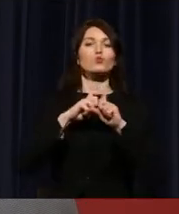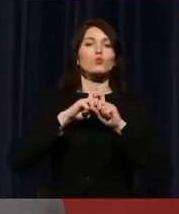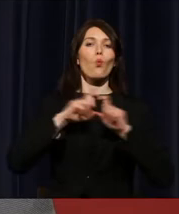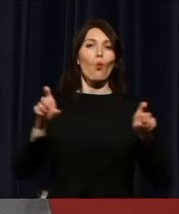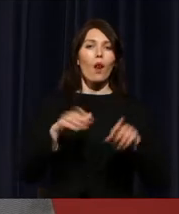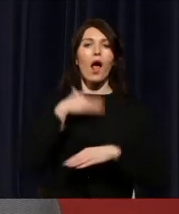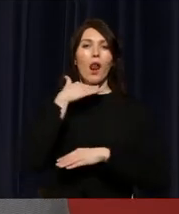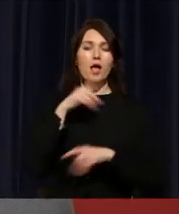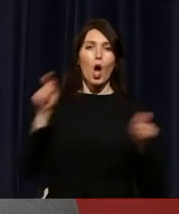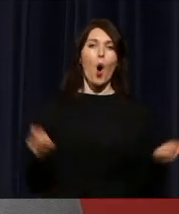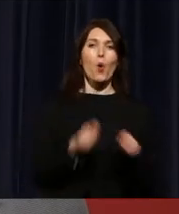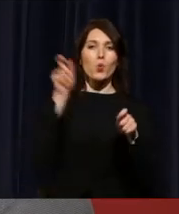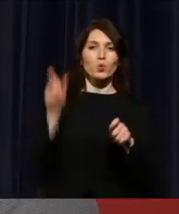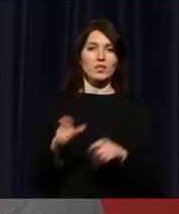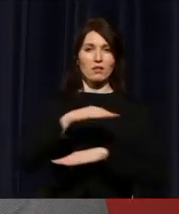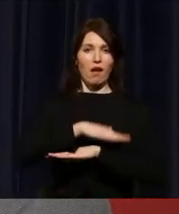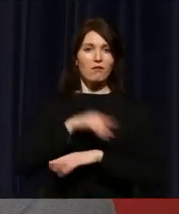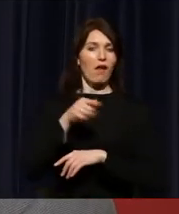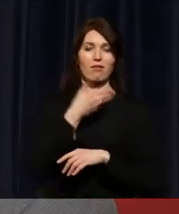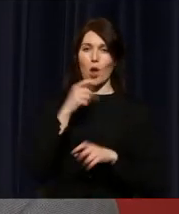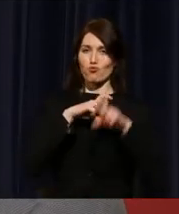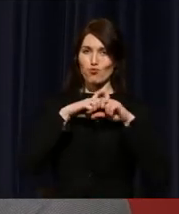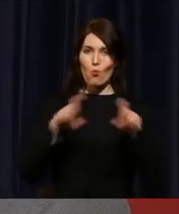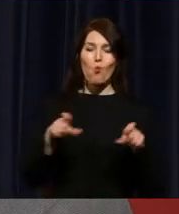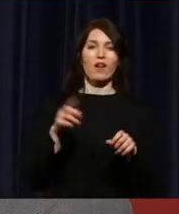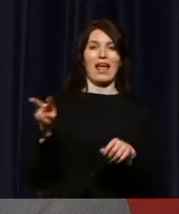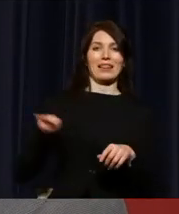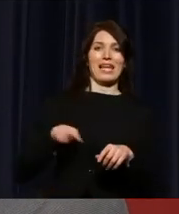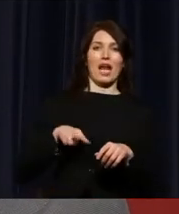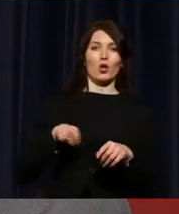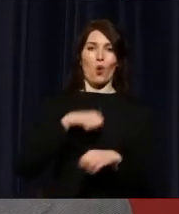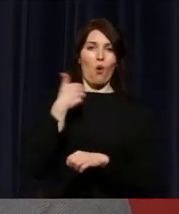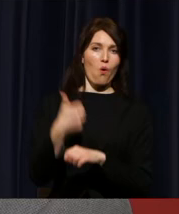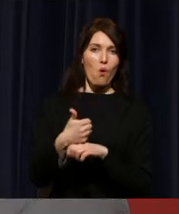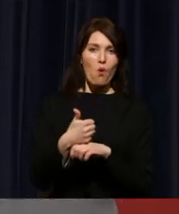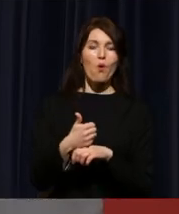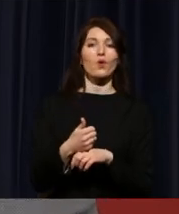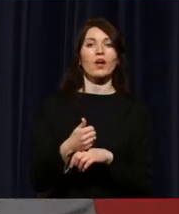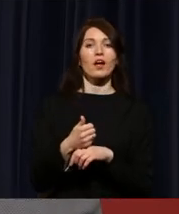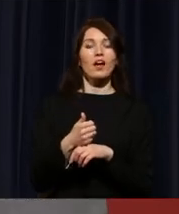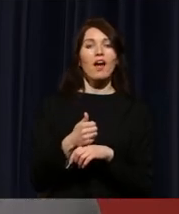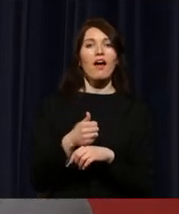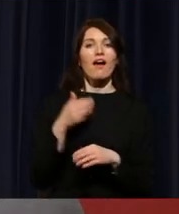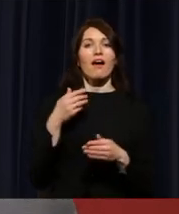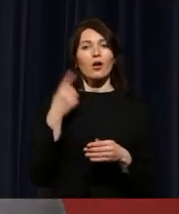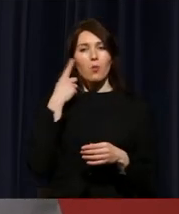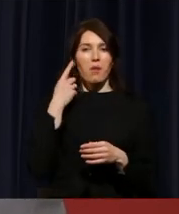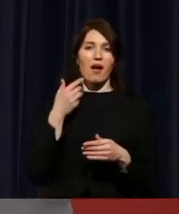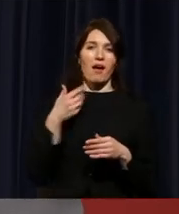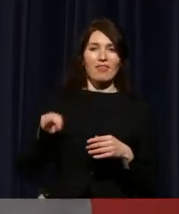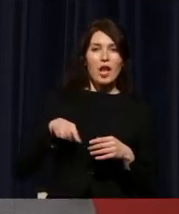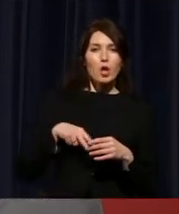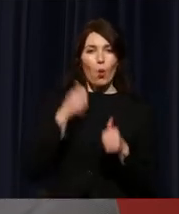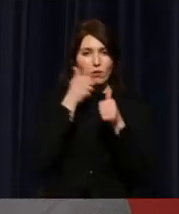ir klases audzinātāja, tā nav skola, kur ir direktore, kur, nu, vairāk vai mazāk